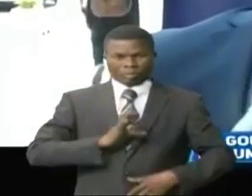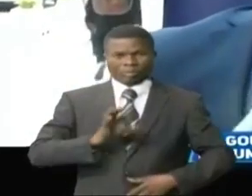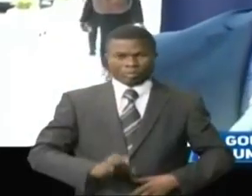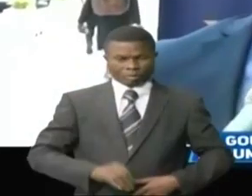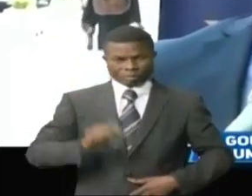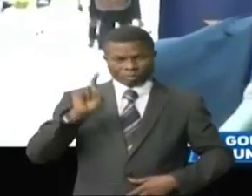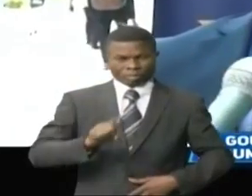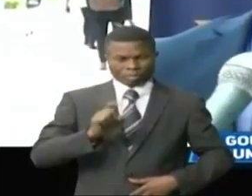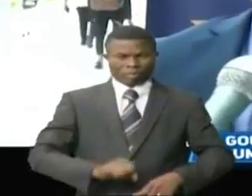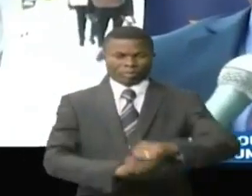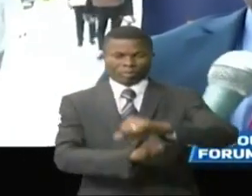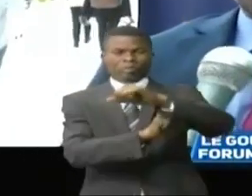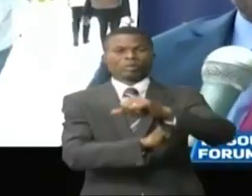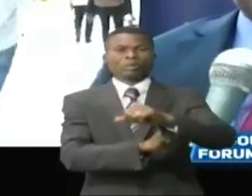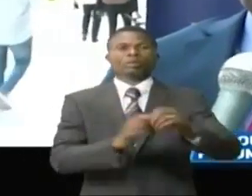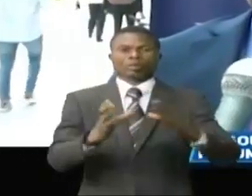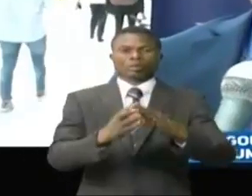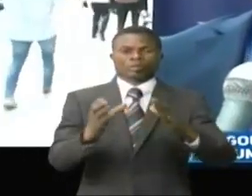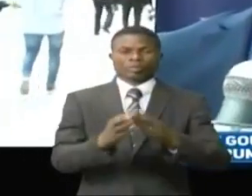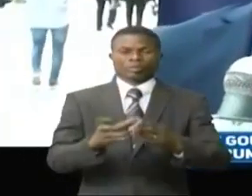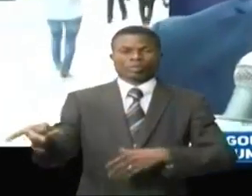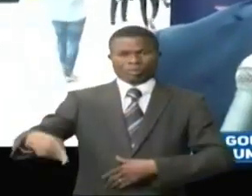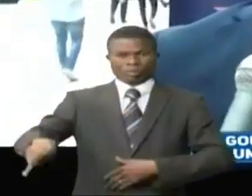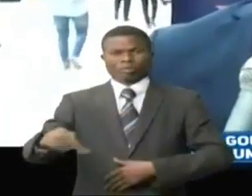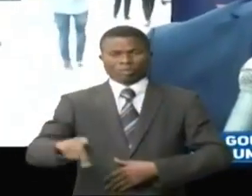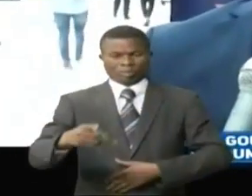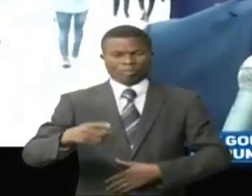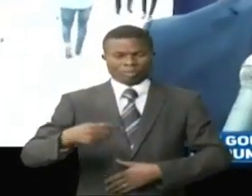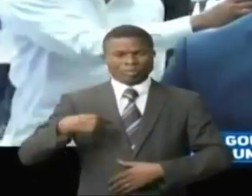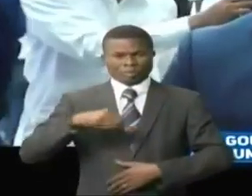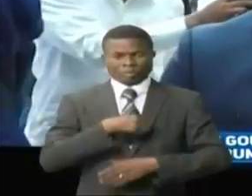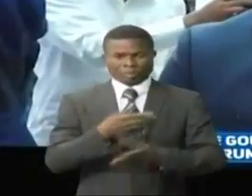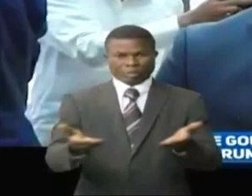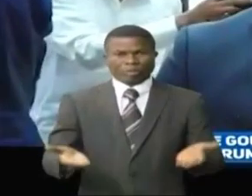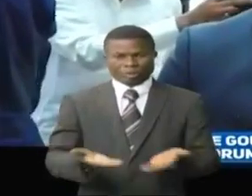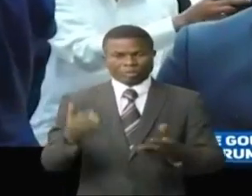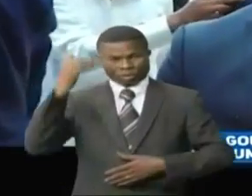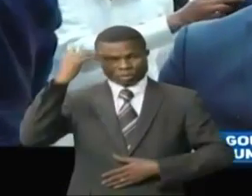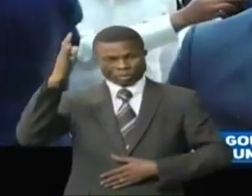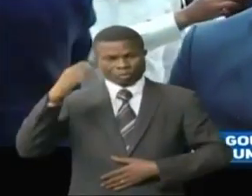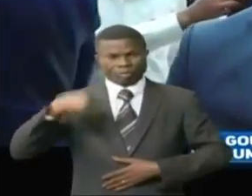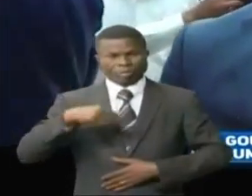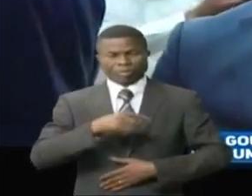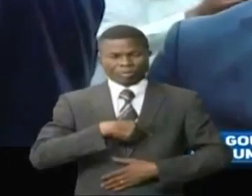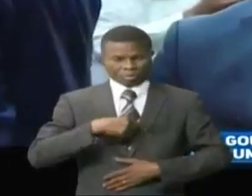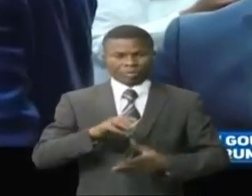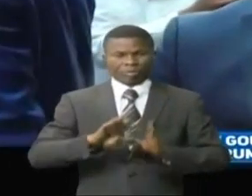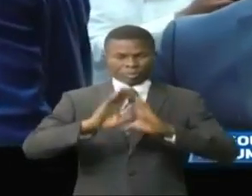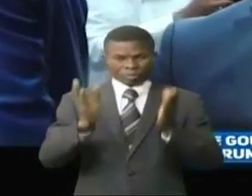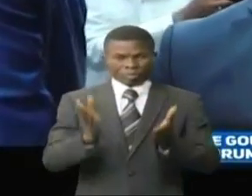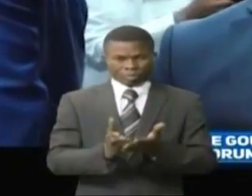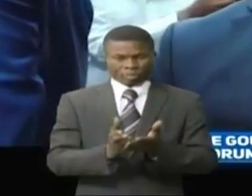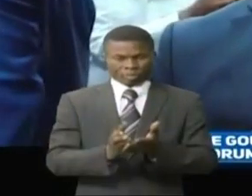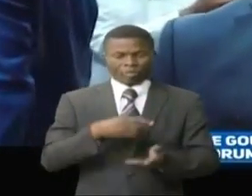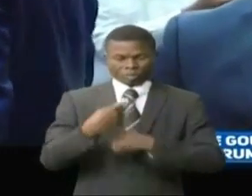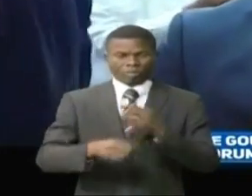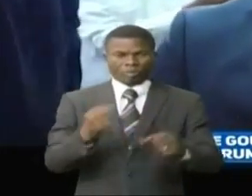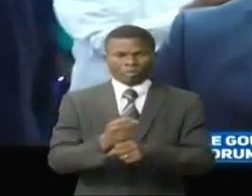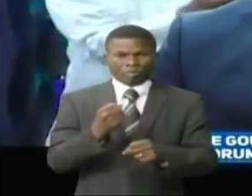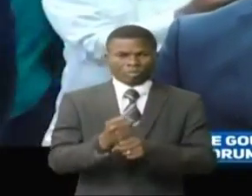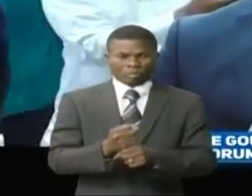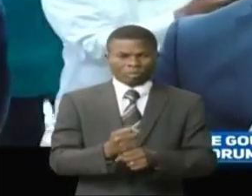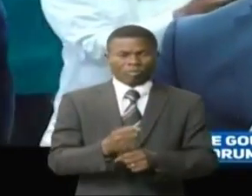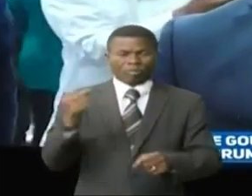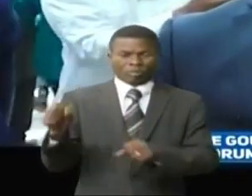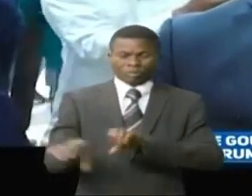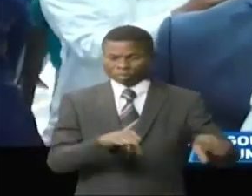être accompagnée par la province que nous représentons ici. Nous devons quitter les mots et entrer dans l'action. C'est l'action qui